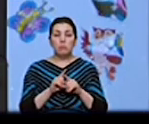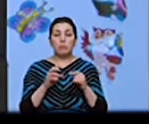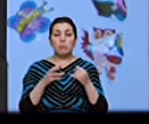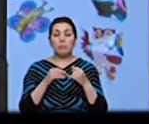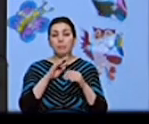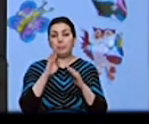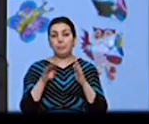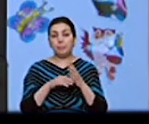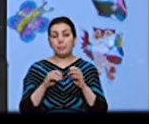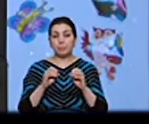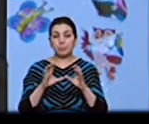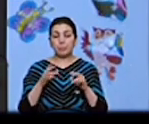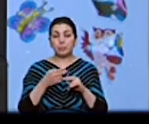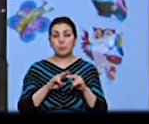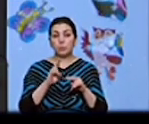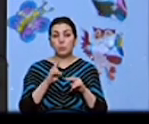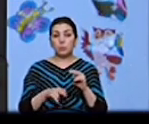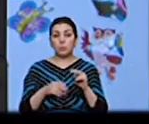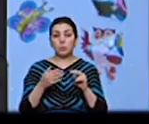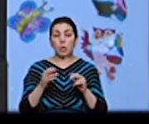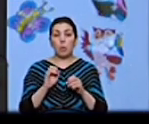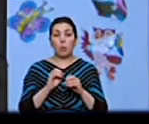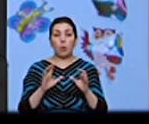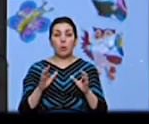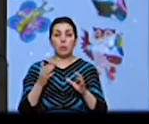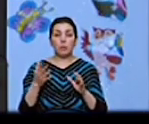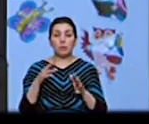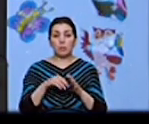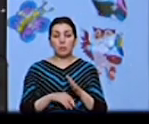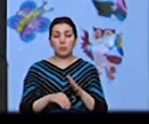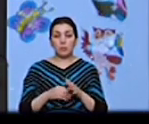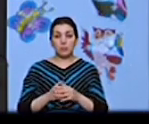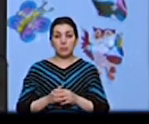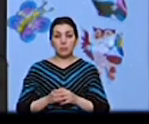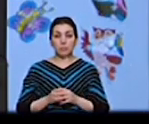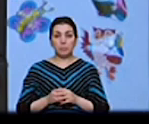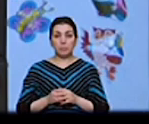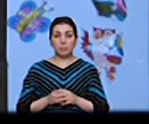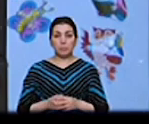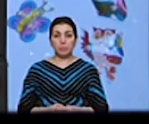osti boyliklari tugaydigan boyliklarga kirar ekan.